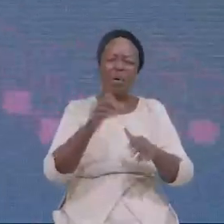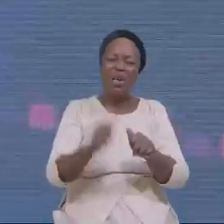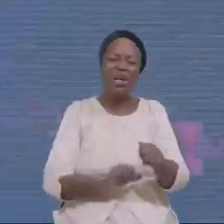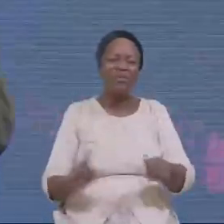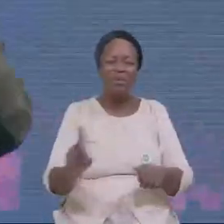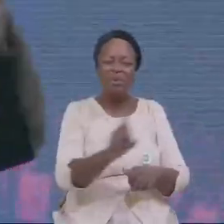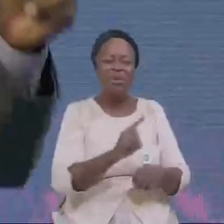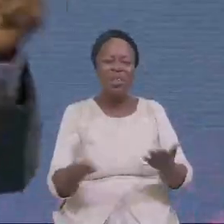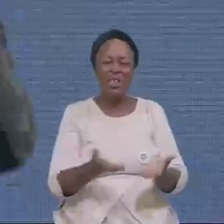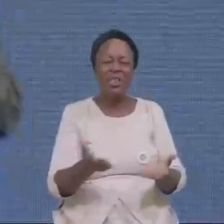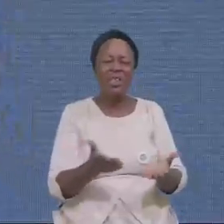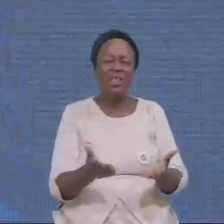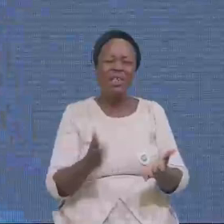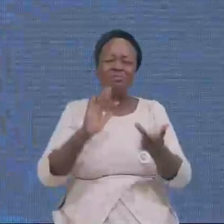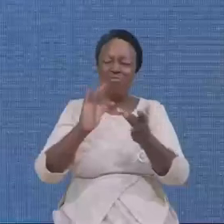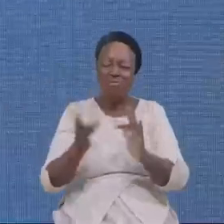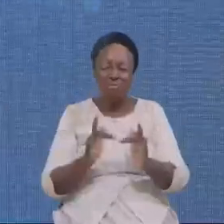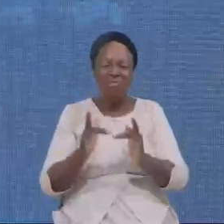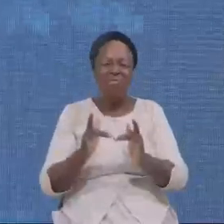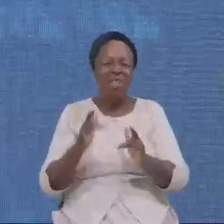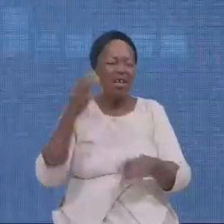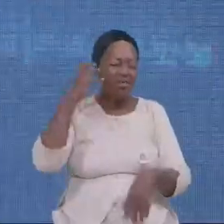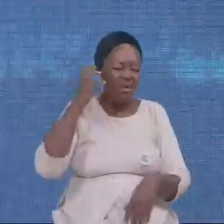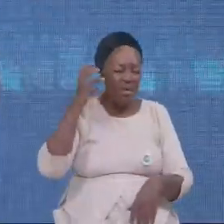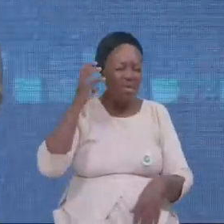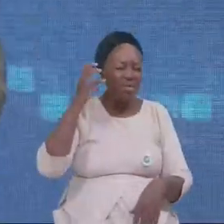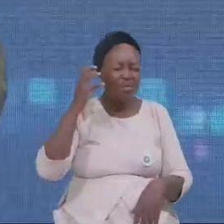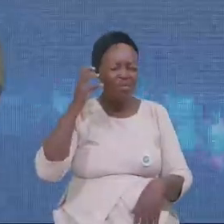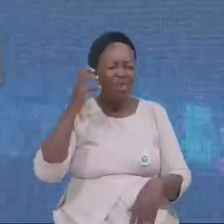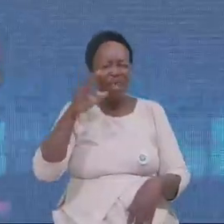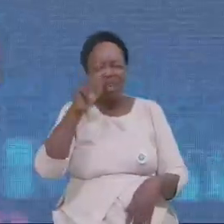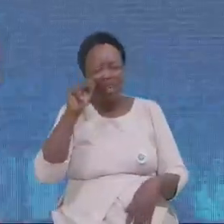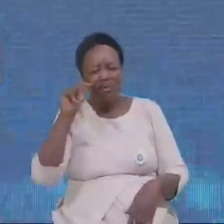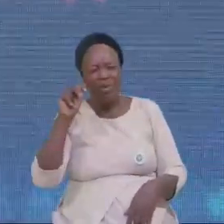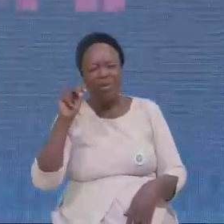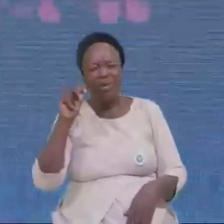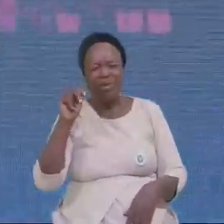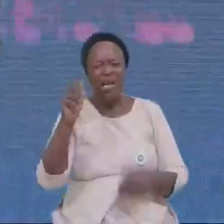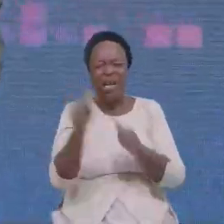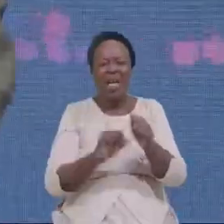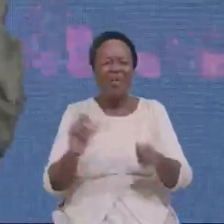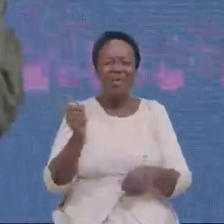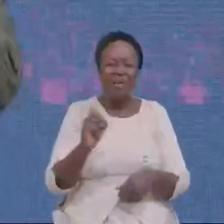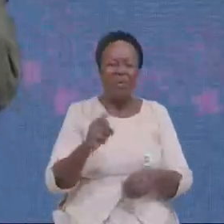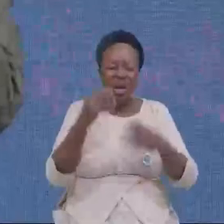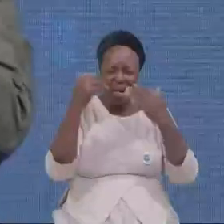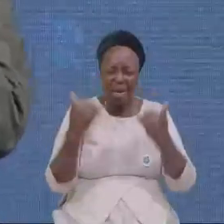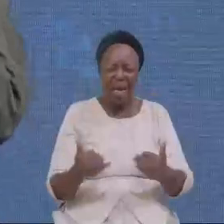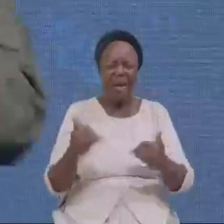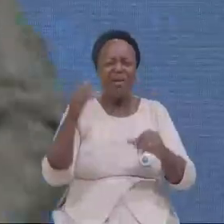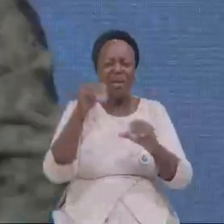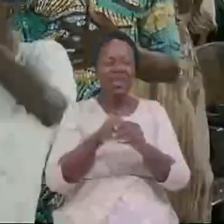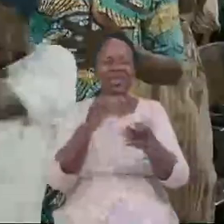maintenant ici en ligne, à la radio, à la télévision, où ils suivent, partout maintenant au nom